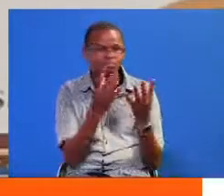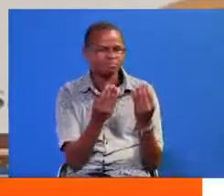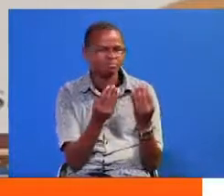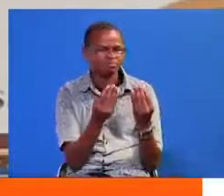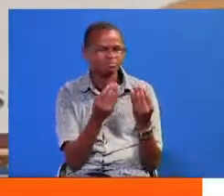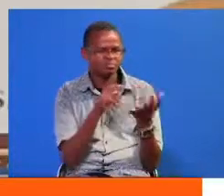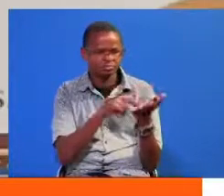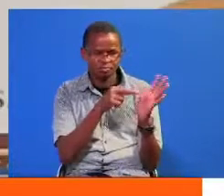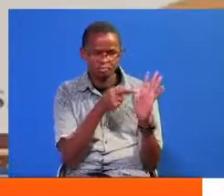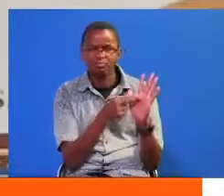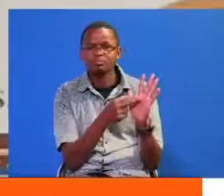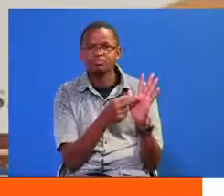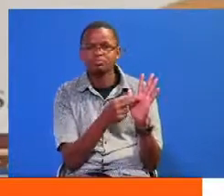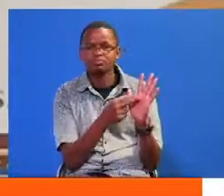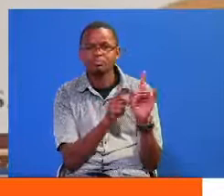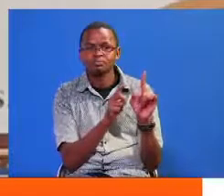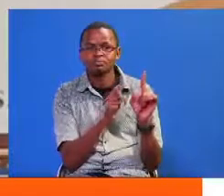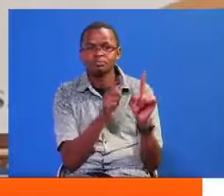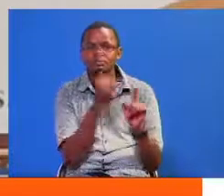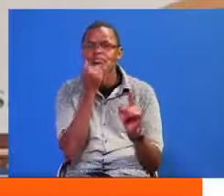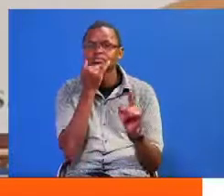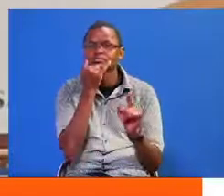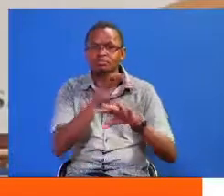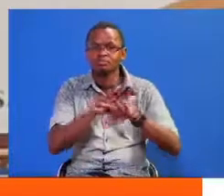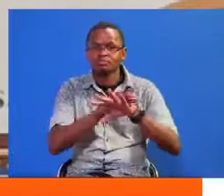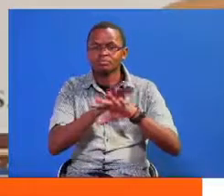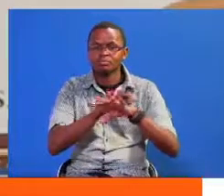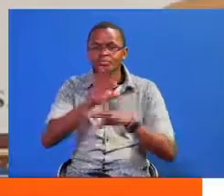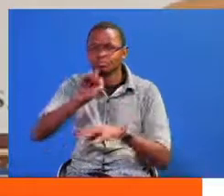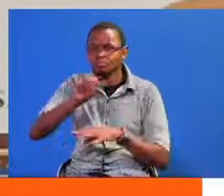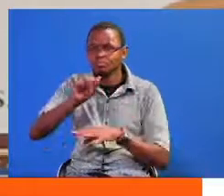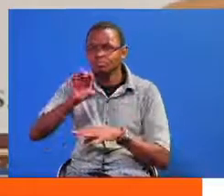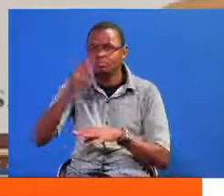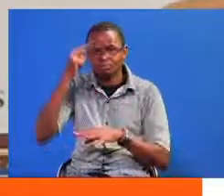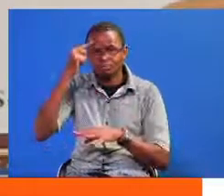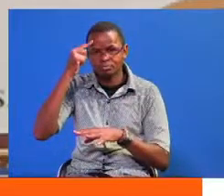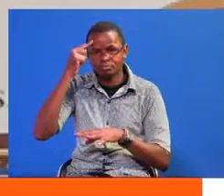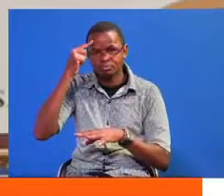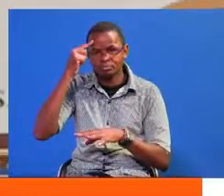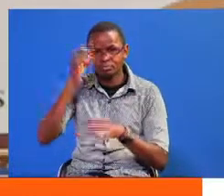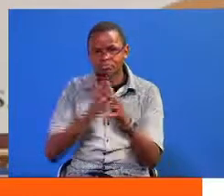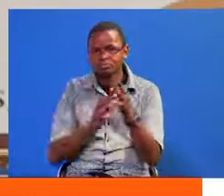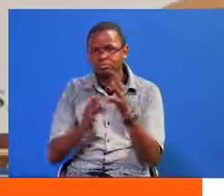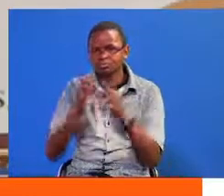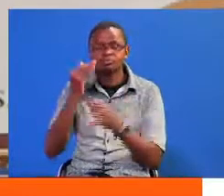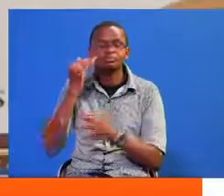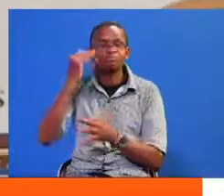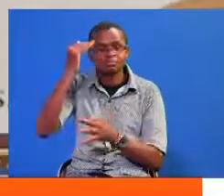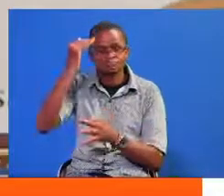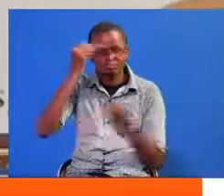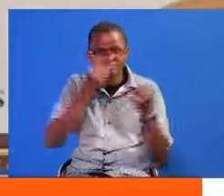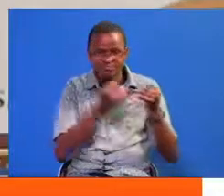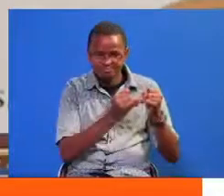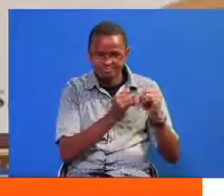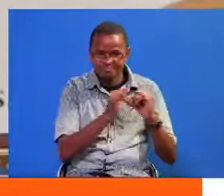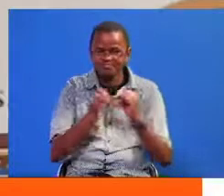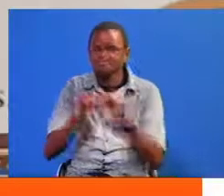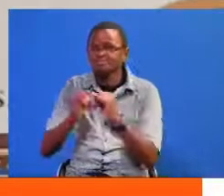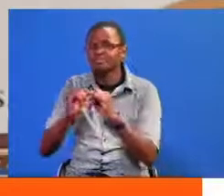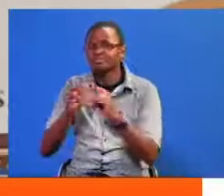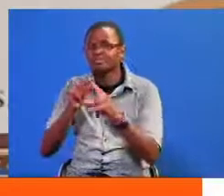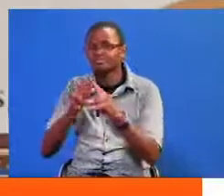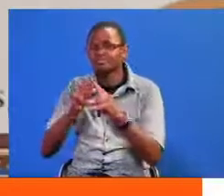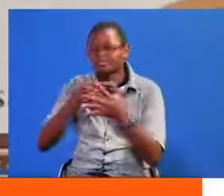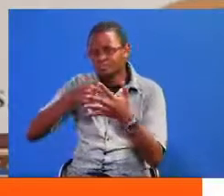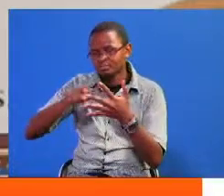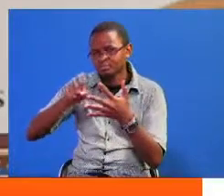means there were errors on the face of the judgment. So the court is trying to